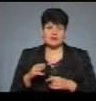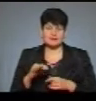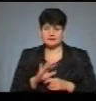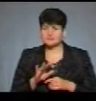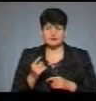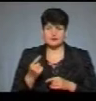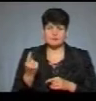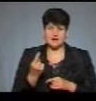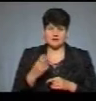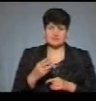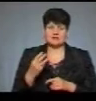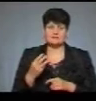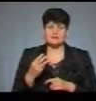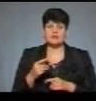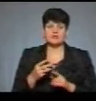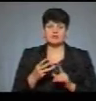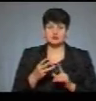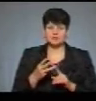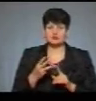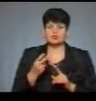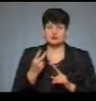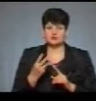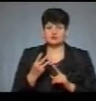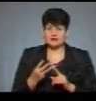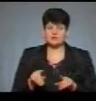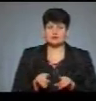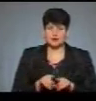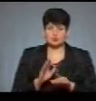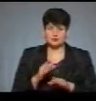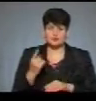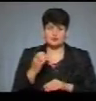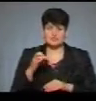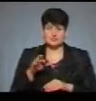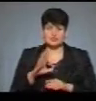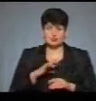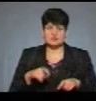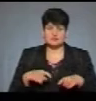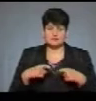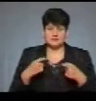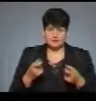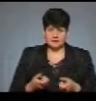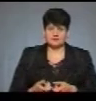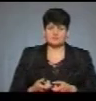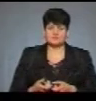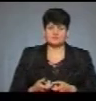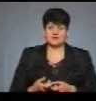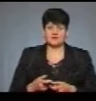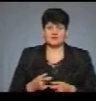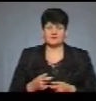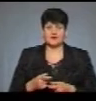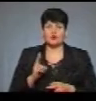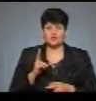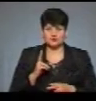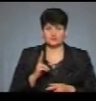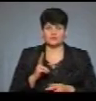тільки 31-го, але 2-го, 3-го також. 1 січня в нас традиційно буде забіг виживших, ті, хто вижив